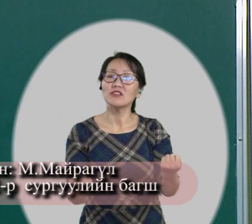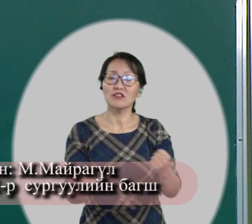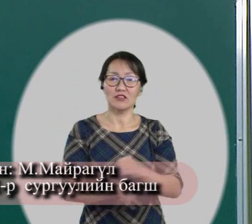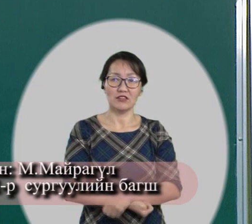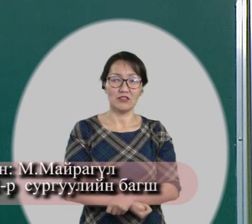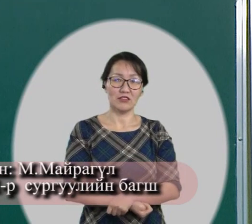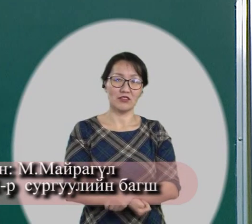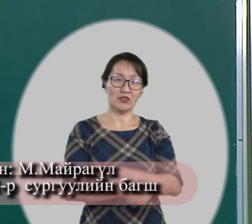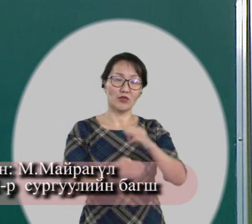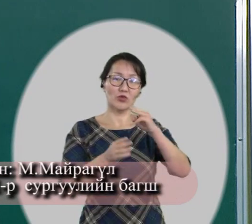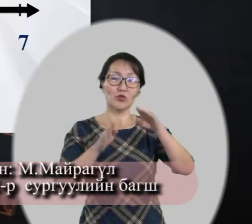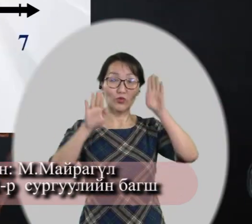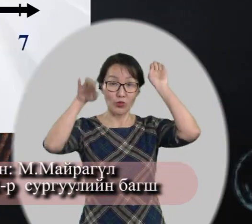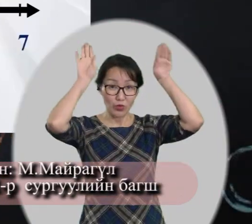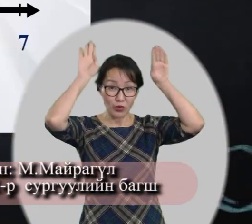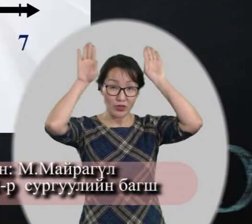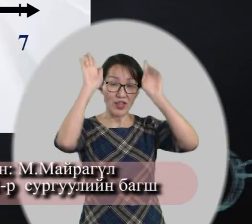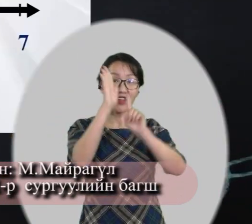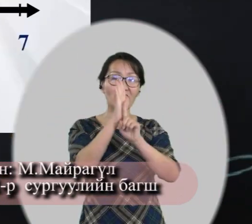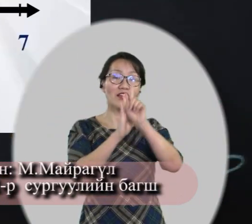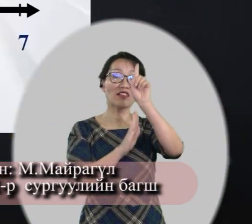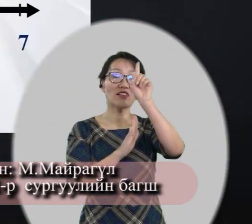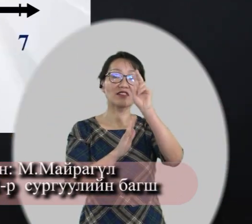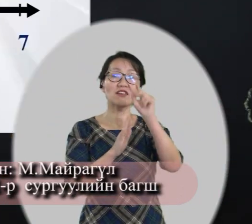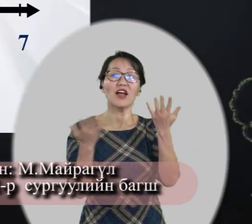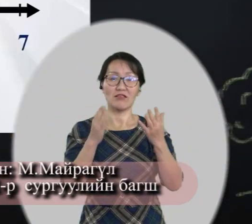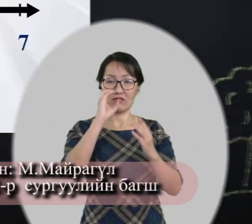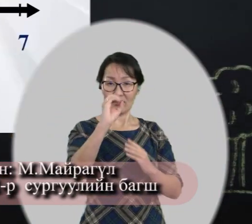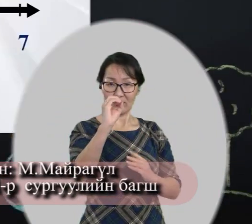Қоянның бастайтын басқы нүктесі